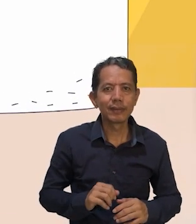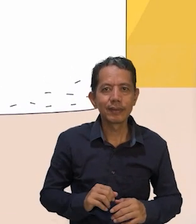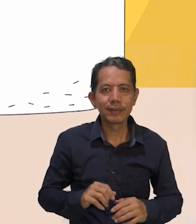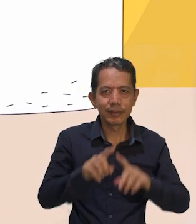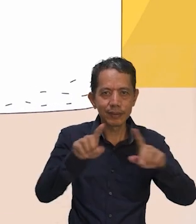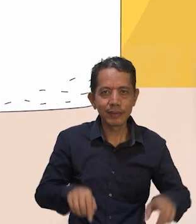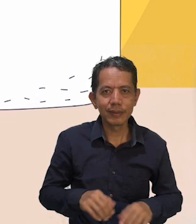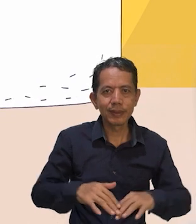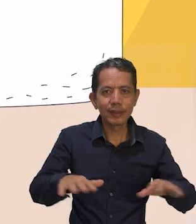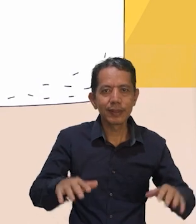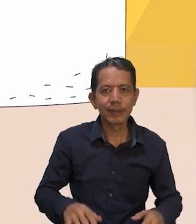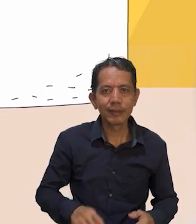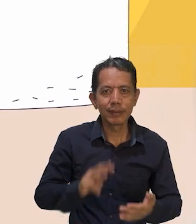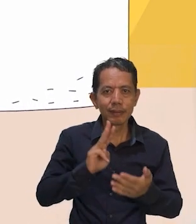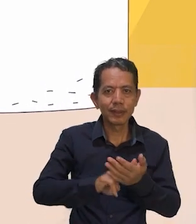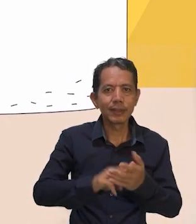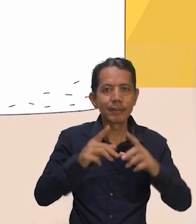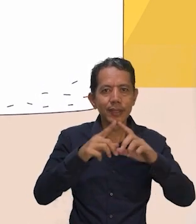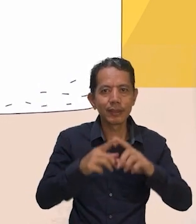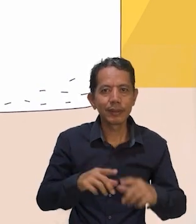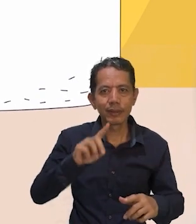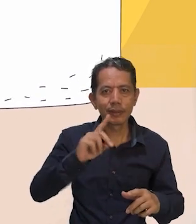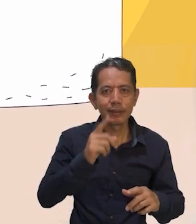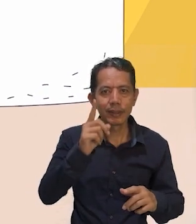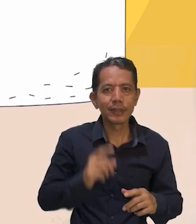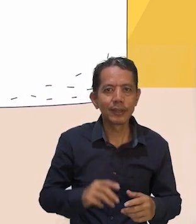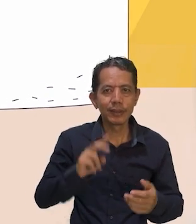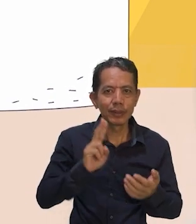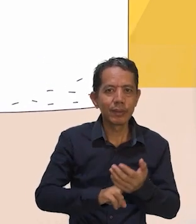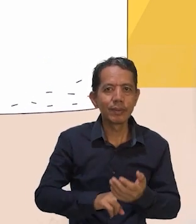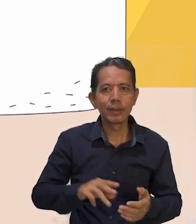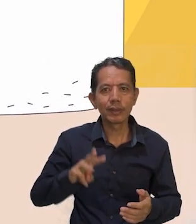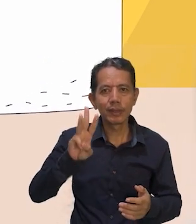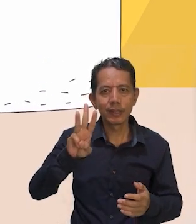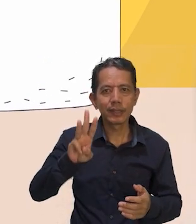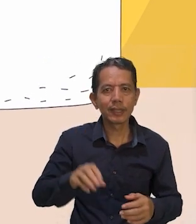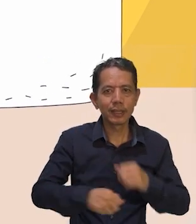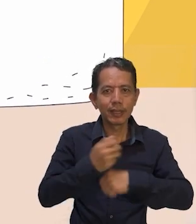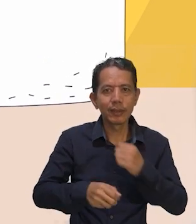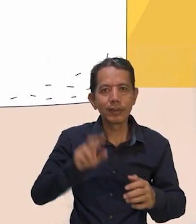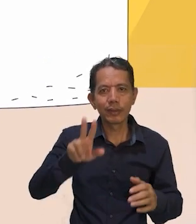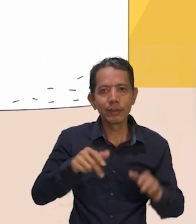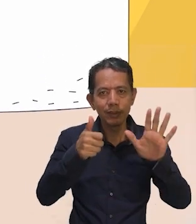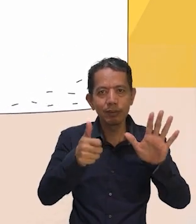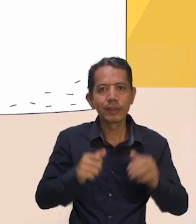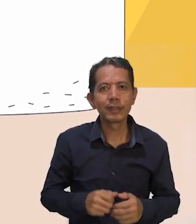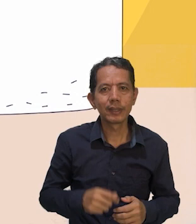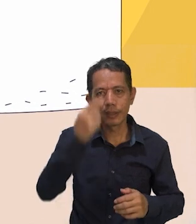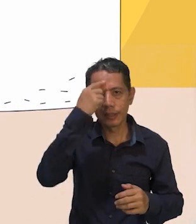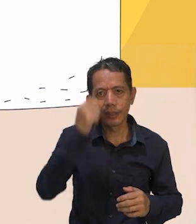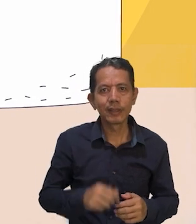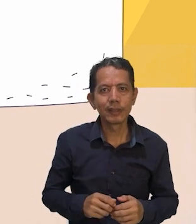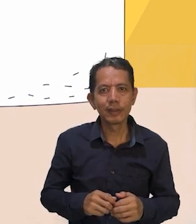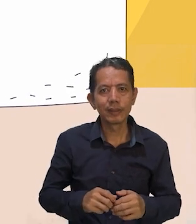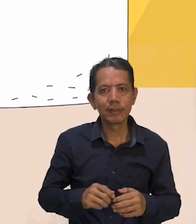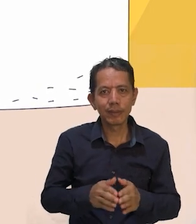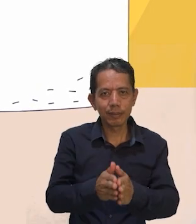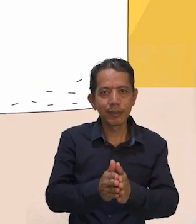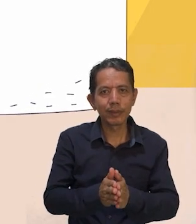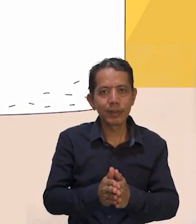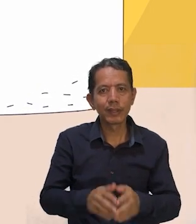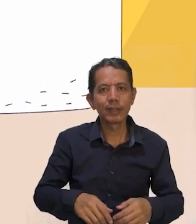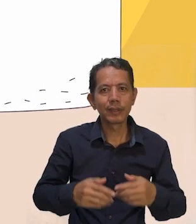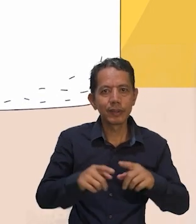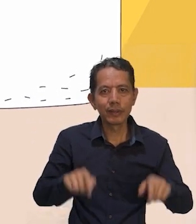Surat Edaran Mahkamah Agung Republik Indonesia Nomor 3 Tahun 2016 tentang permohonan